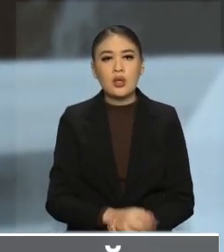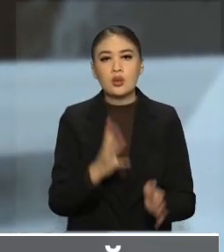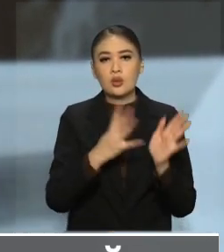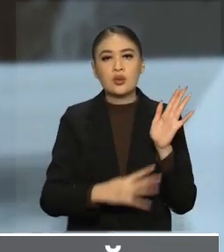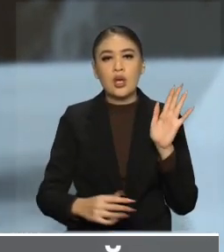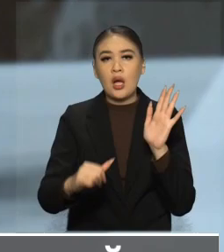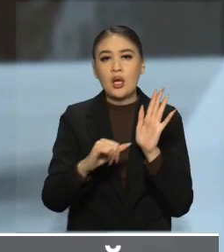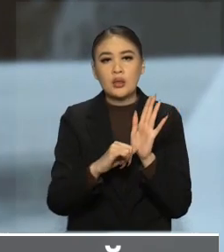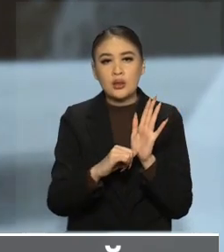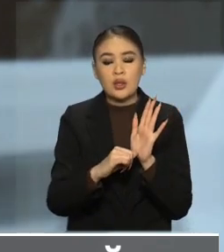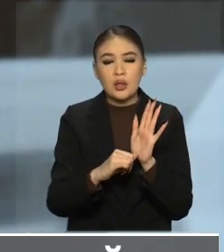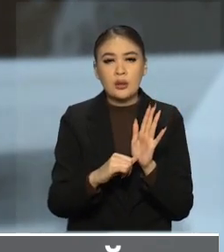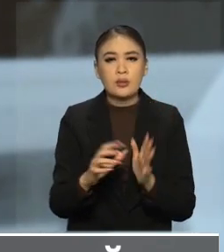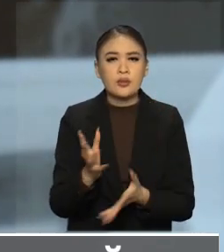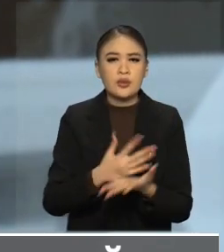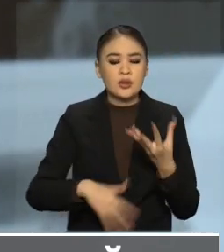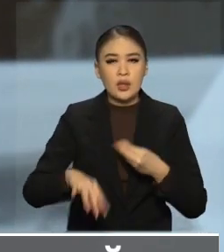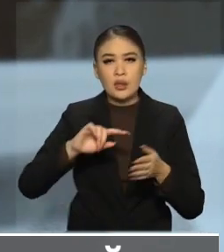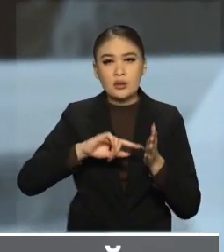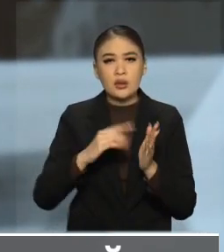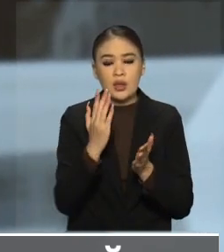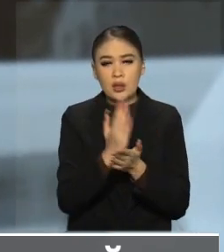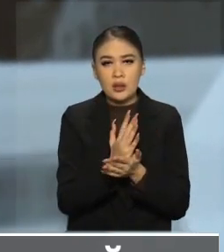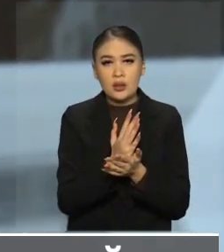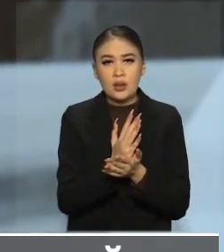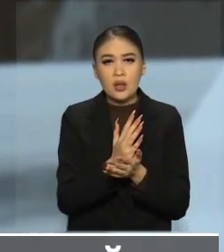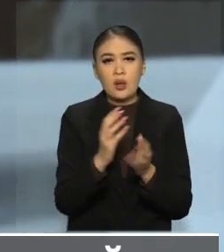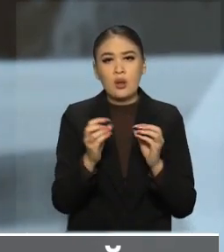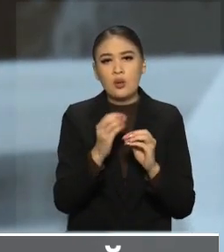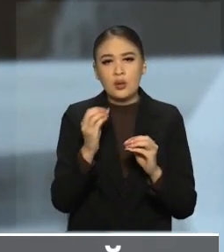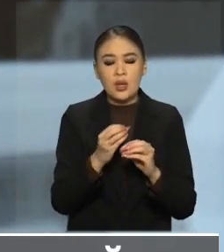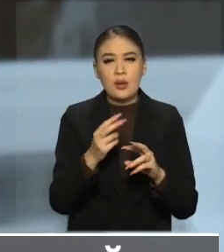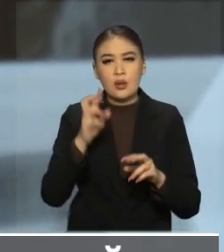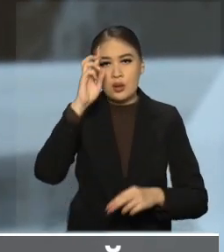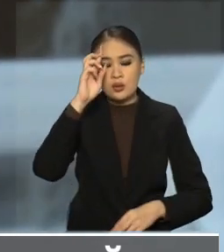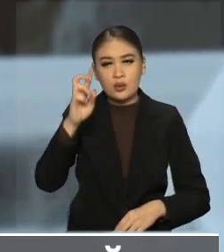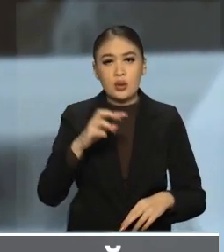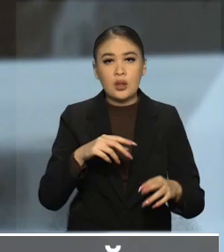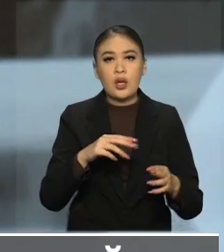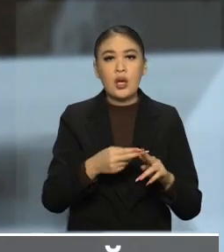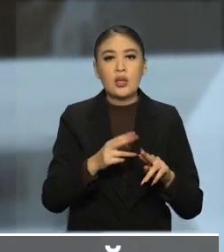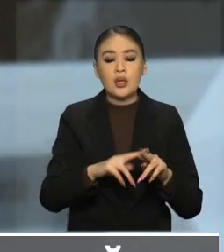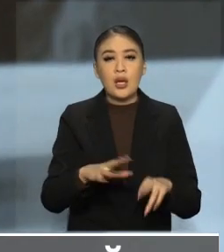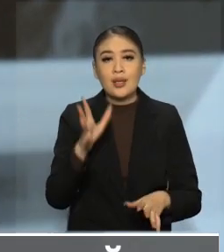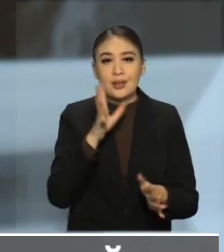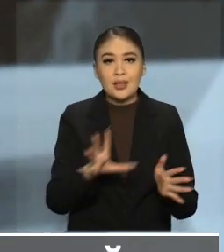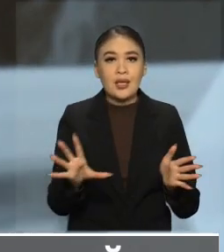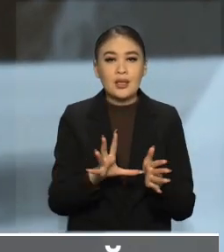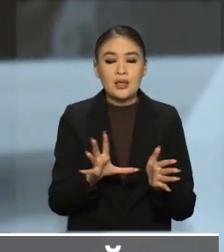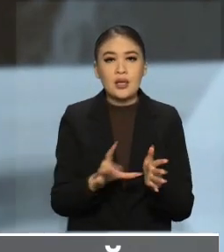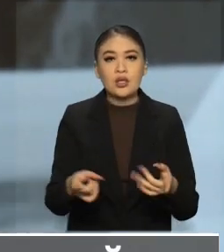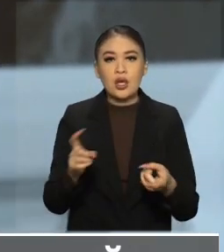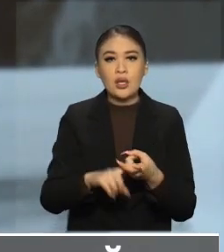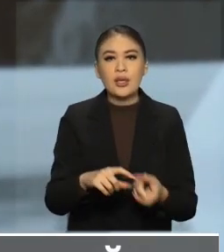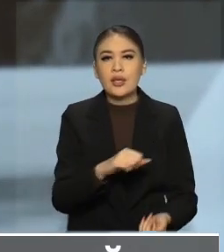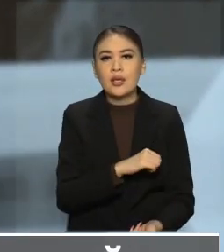96 осындай мекемелер бар. 10-нан артық мемлекетте. Соның ішіндегі техникалық жағынан қазіргі уақыттағы